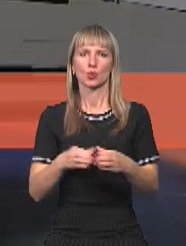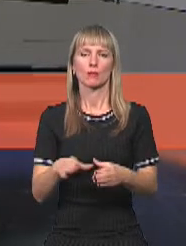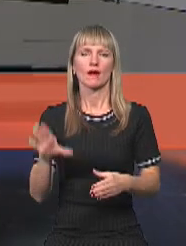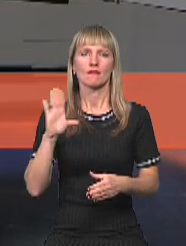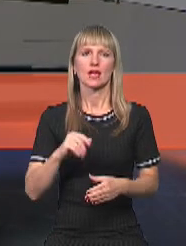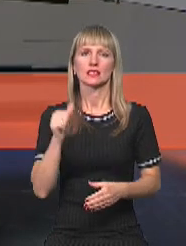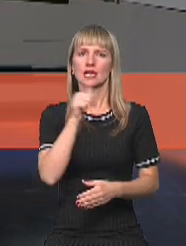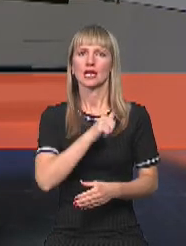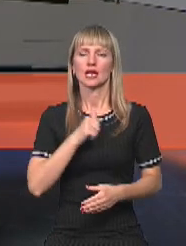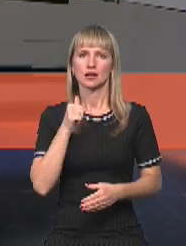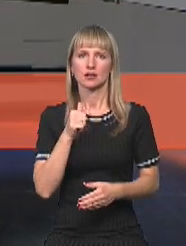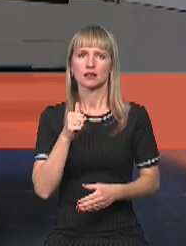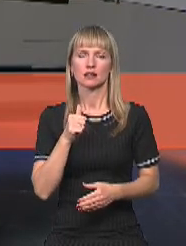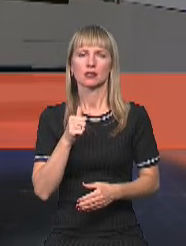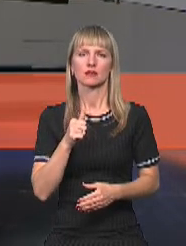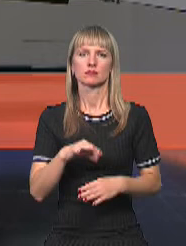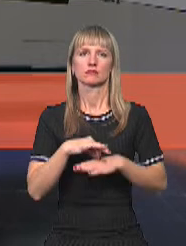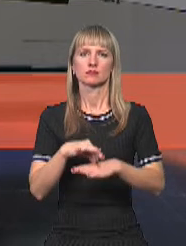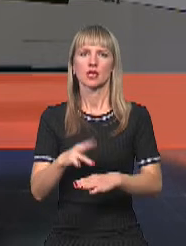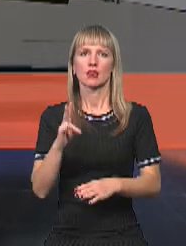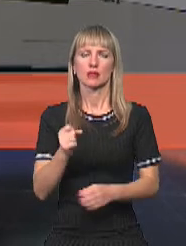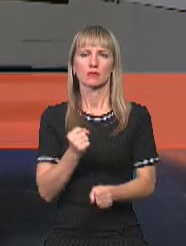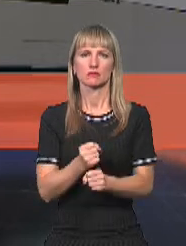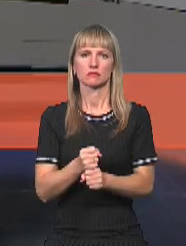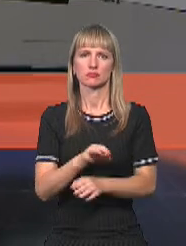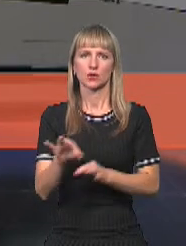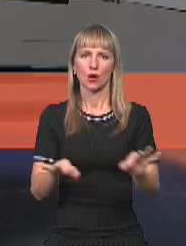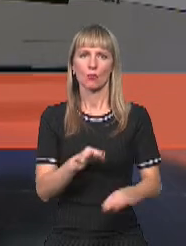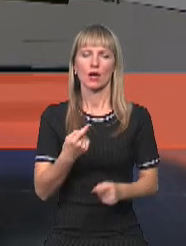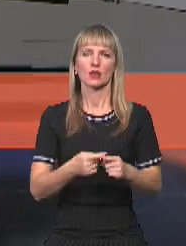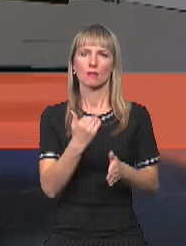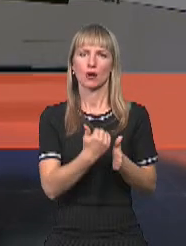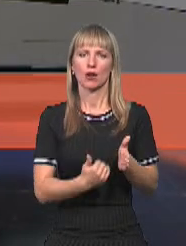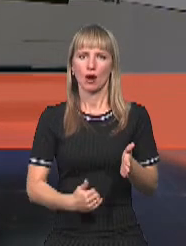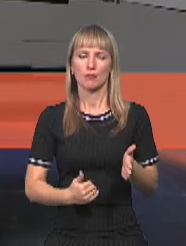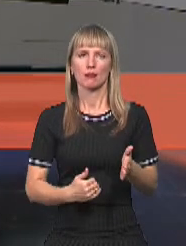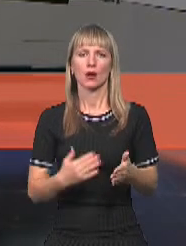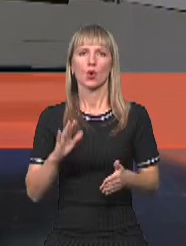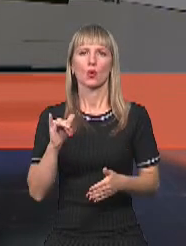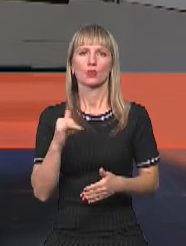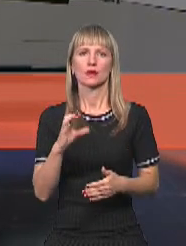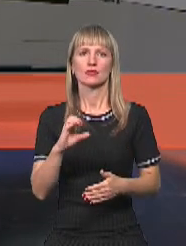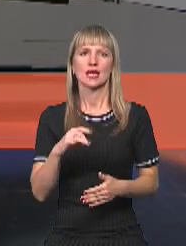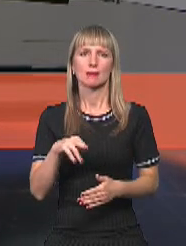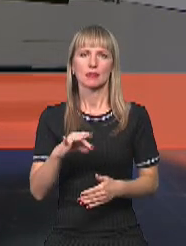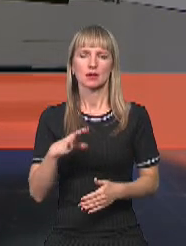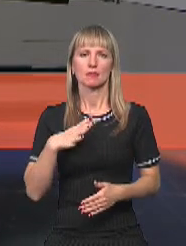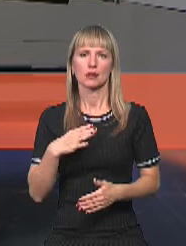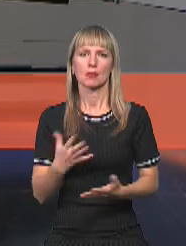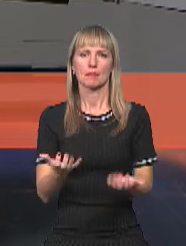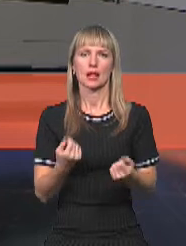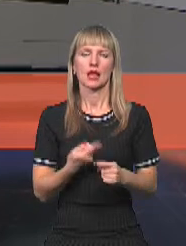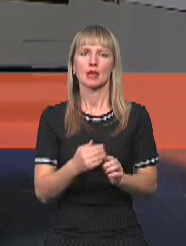рік пішов на те, на розробку цієї програми. Тобто, уже в серпні, фактично 28 серпня, була прийнята ця